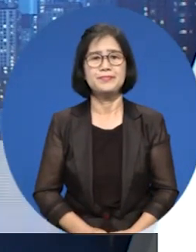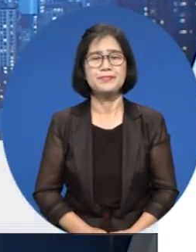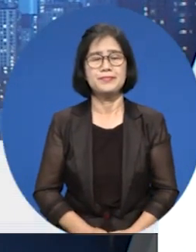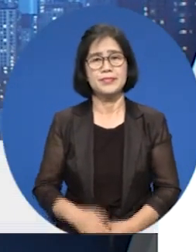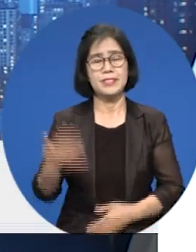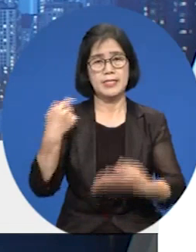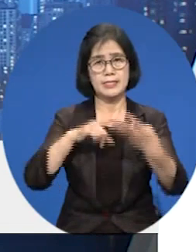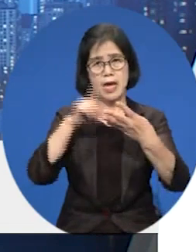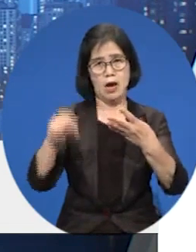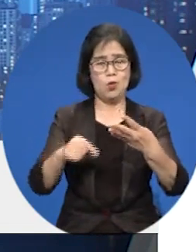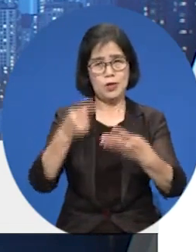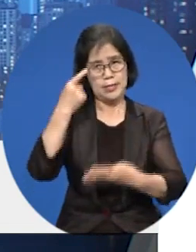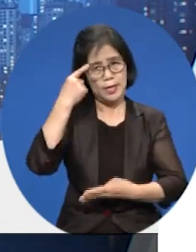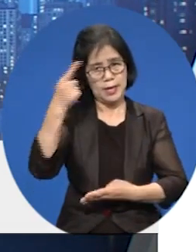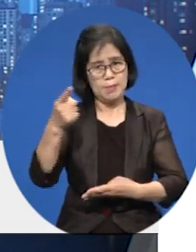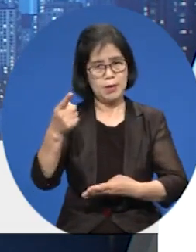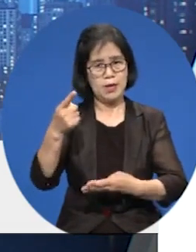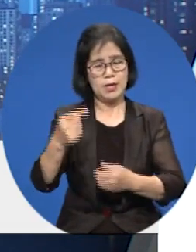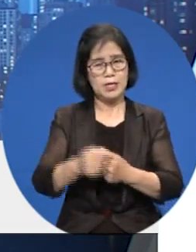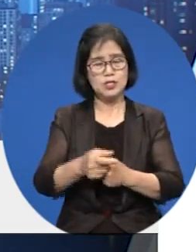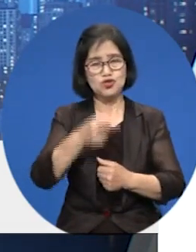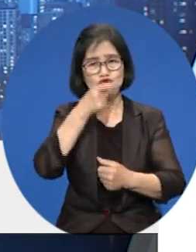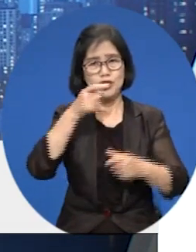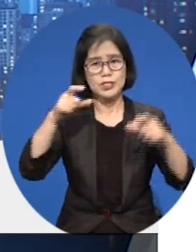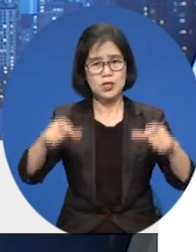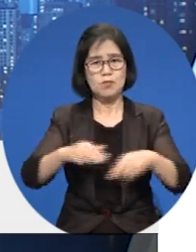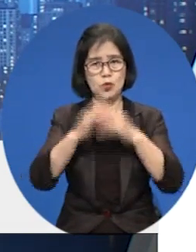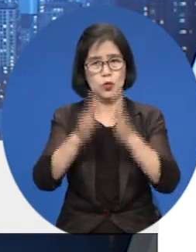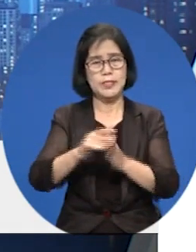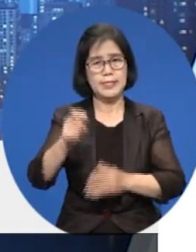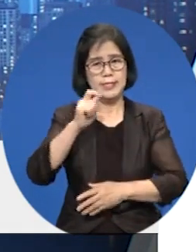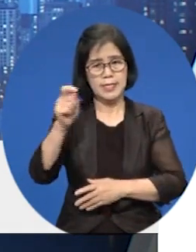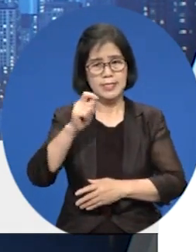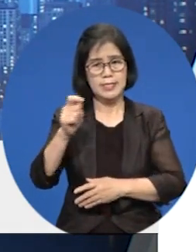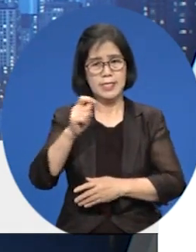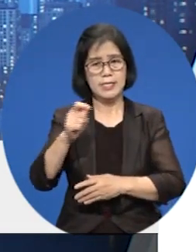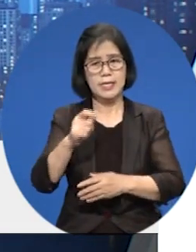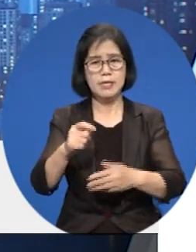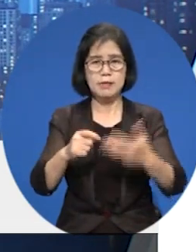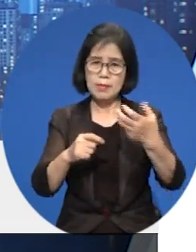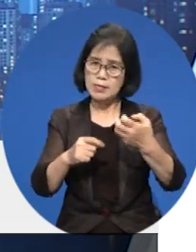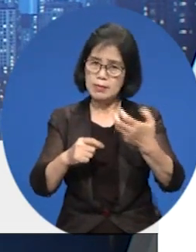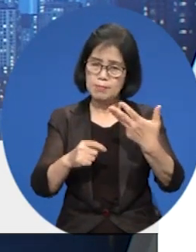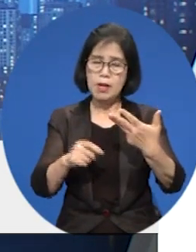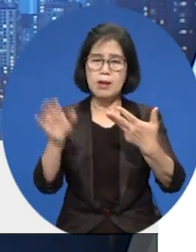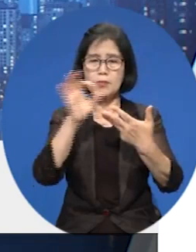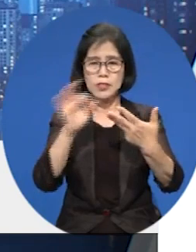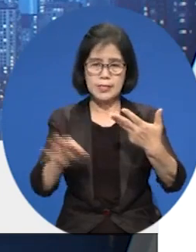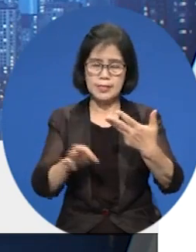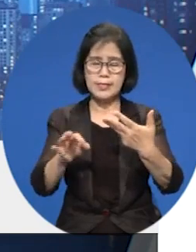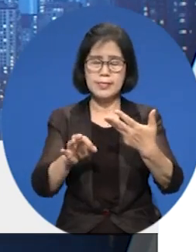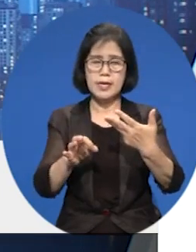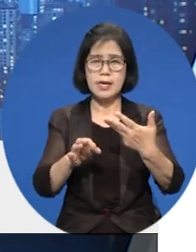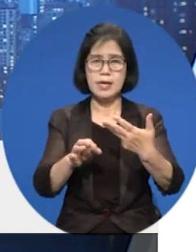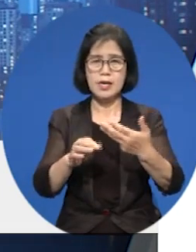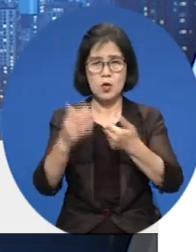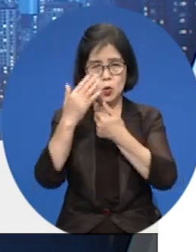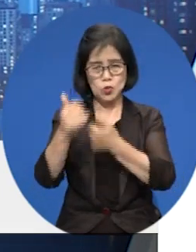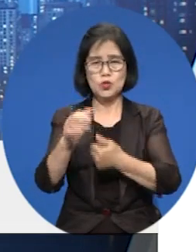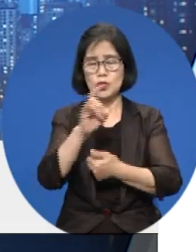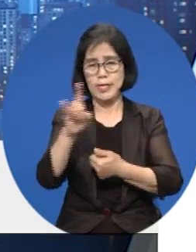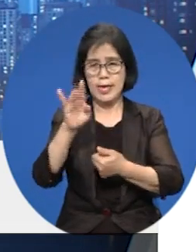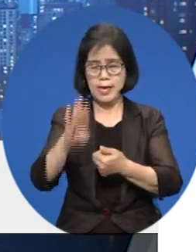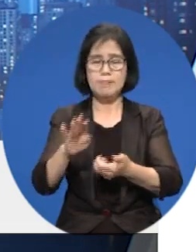예 지난 4월에 개발에서 쏜 지역이 있는 모든 택시에 중에 지금 88% 가 이 호출 앱을 깔고